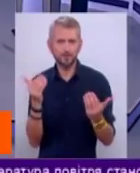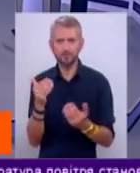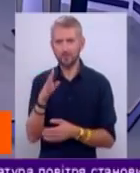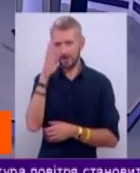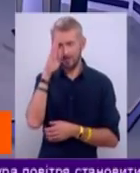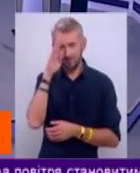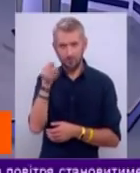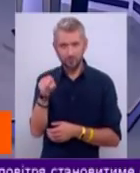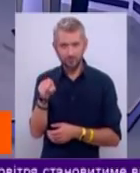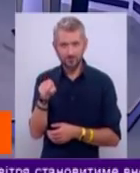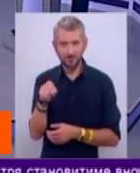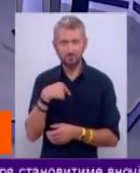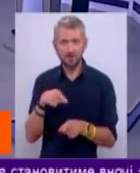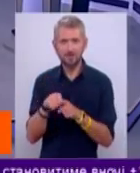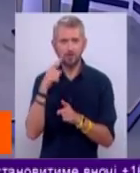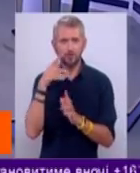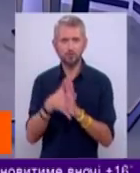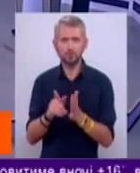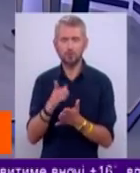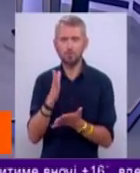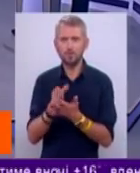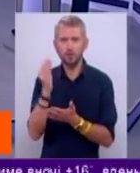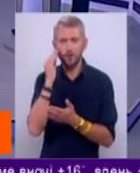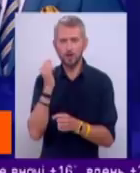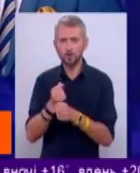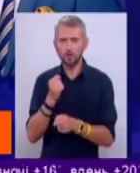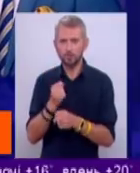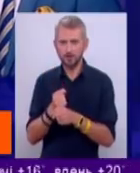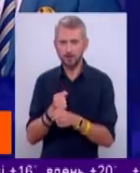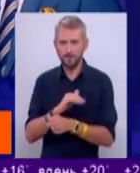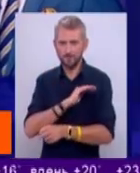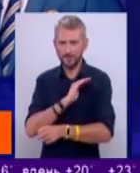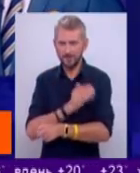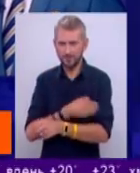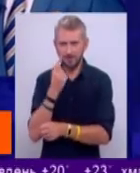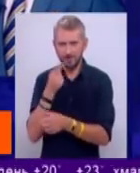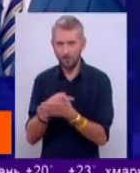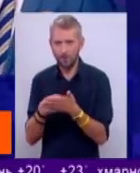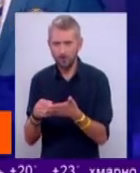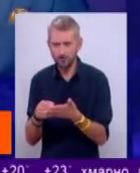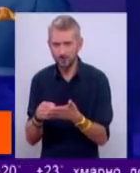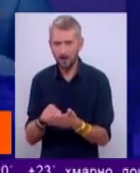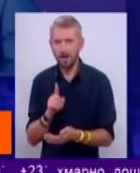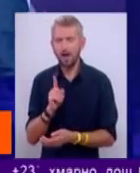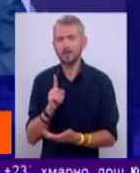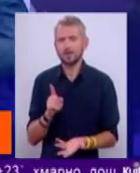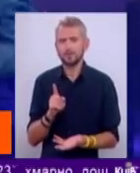хлопчина, я так зрозумів, що мав на увазі зробити фізичне зауваження, але, ну, звичайно, ну і